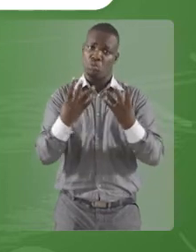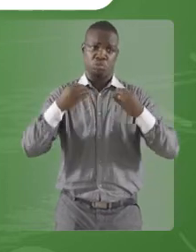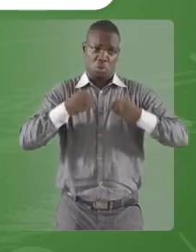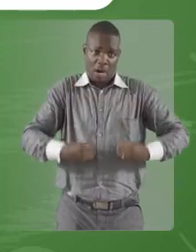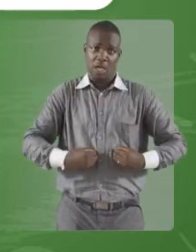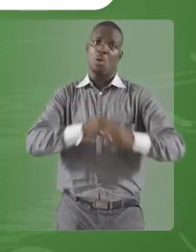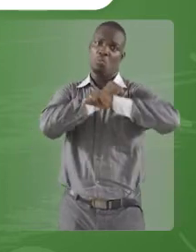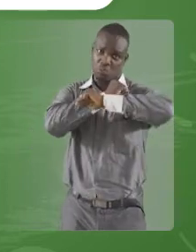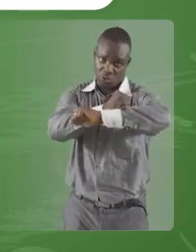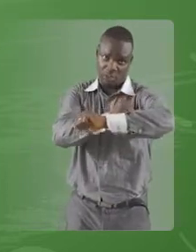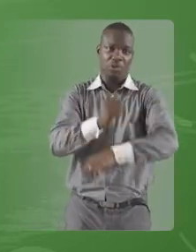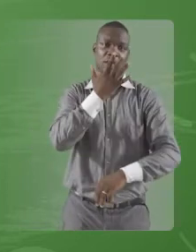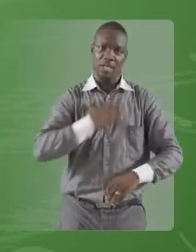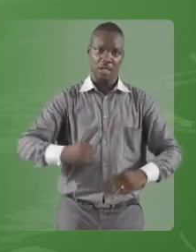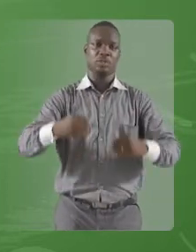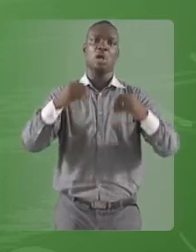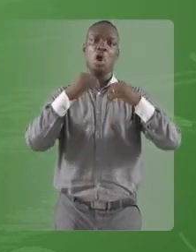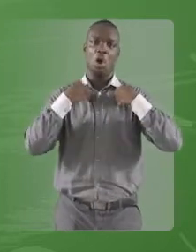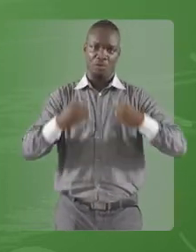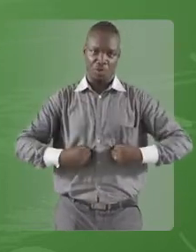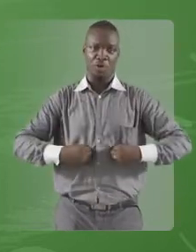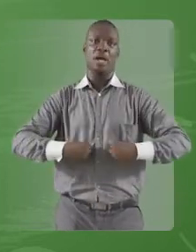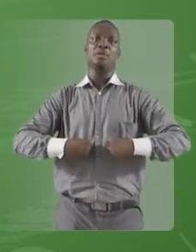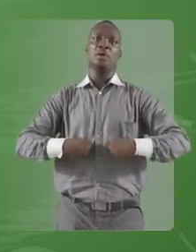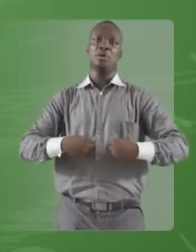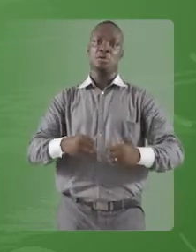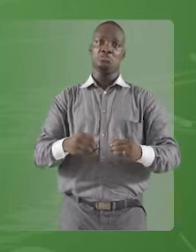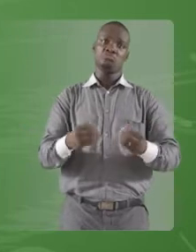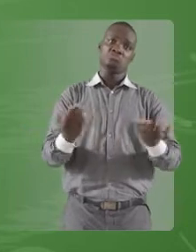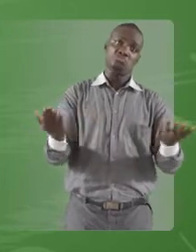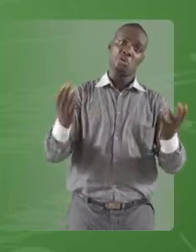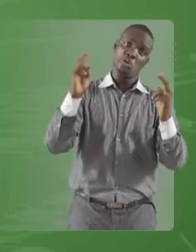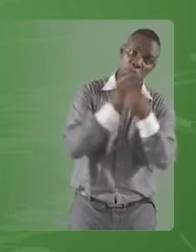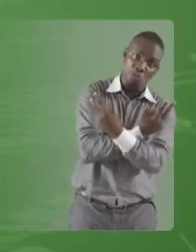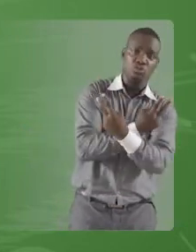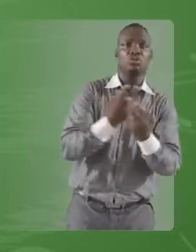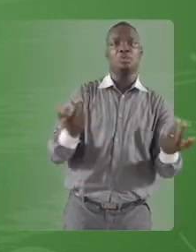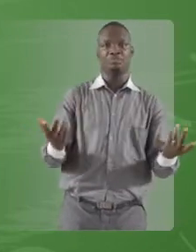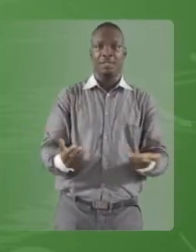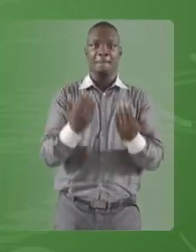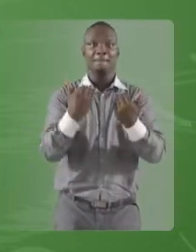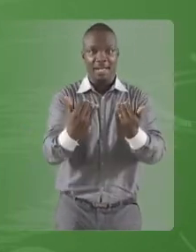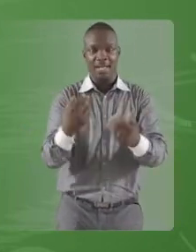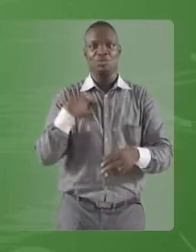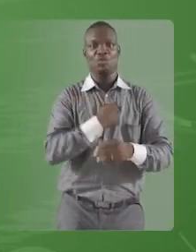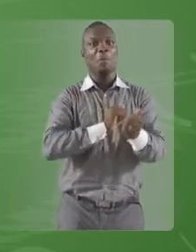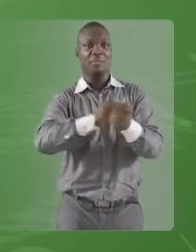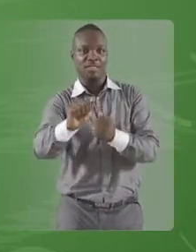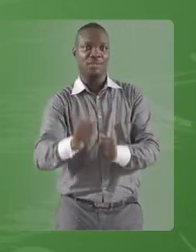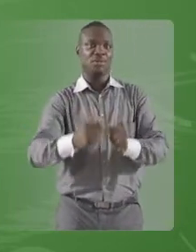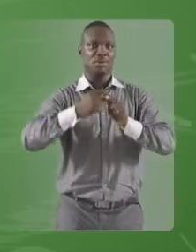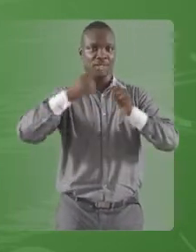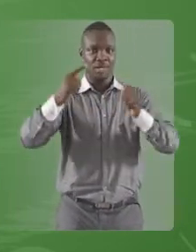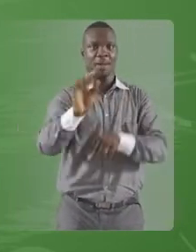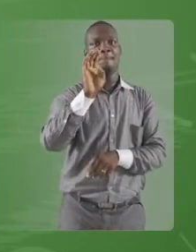organes reproducteurs. Bien, après avoir déroulé le grand A, nous passons au grand B.